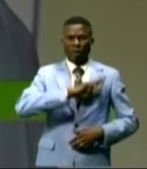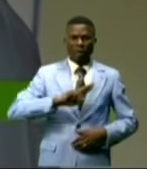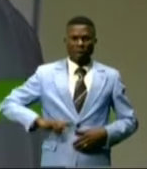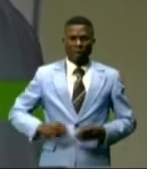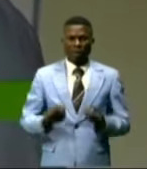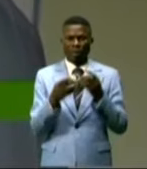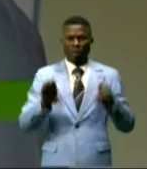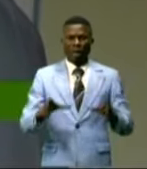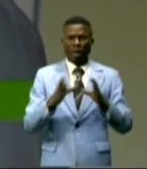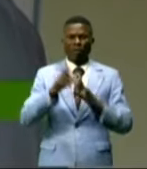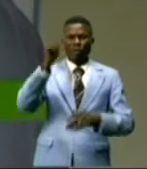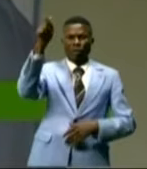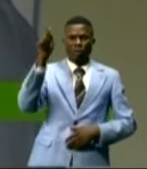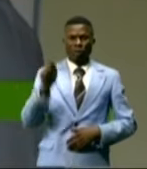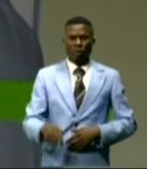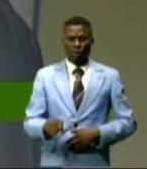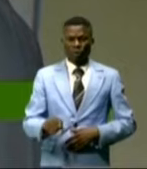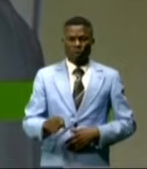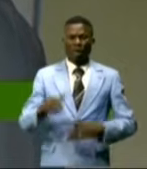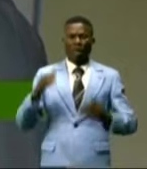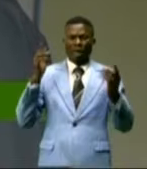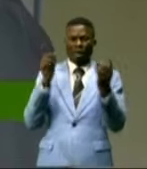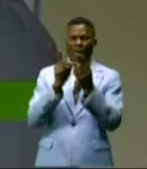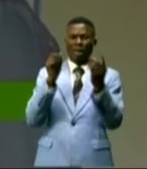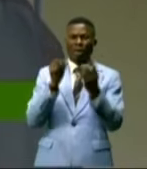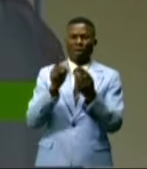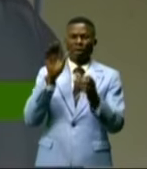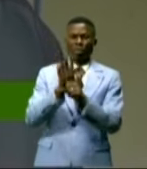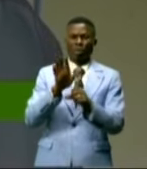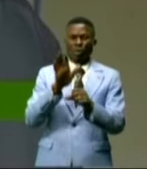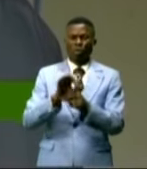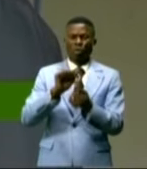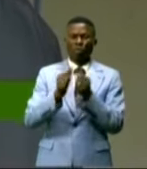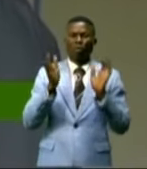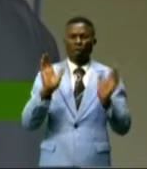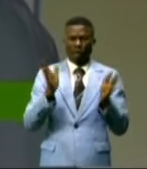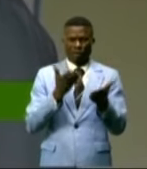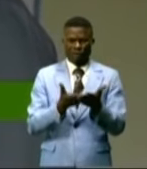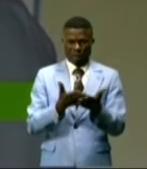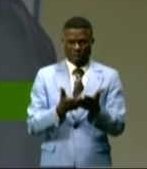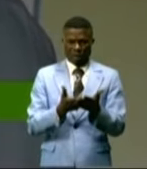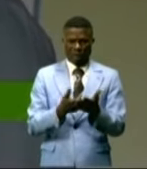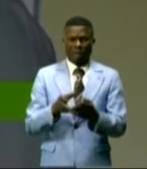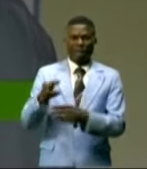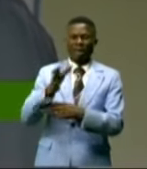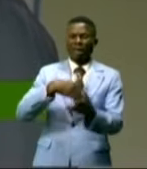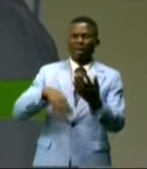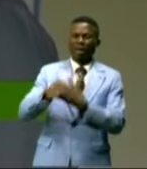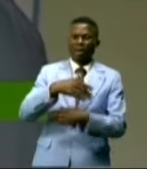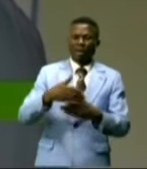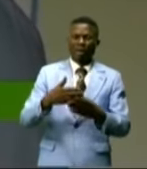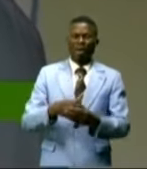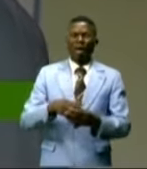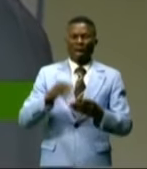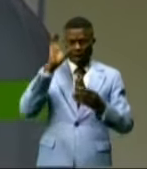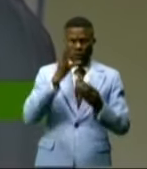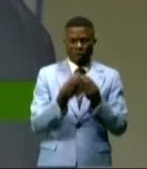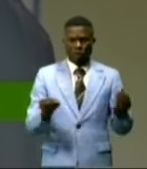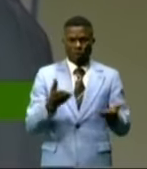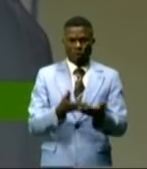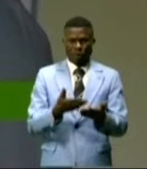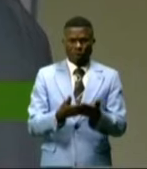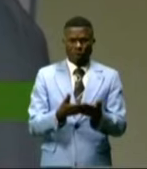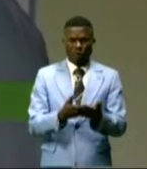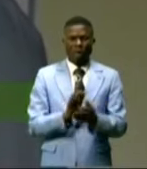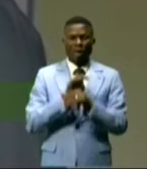et son armée sont confrontées à un défi majeur d'insécurité à relever.